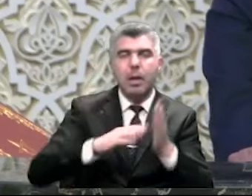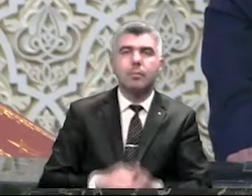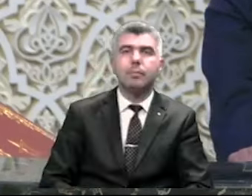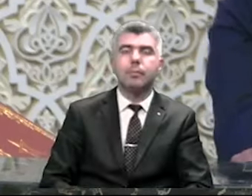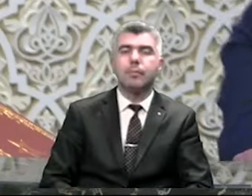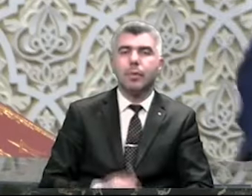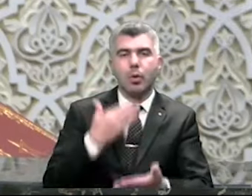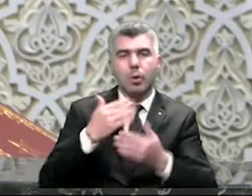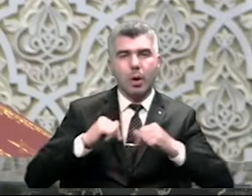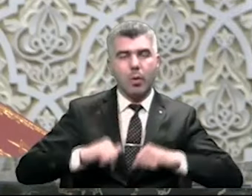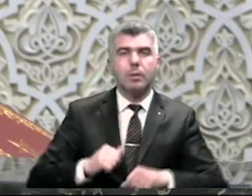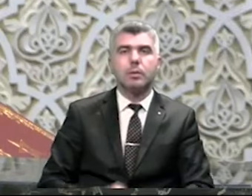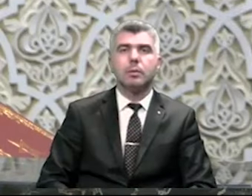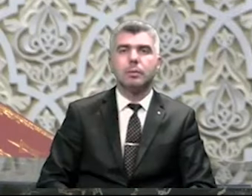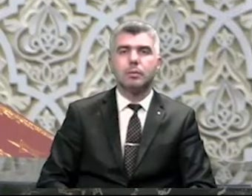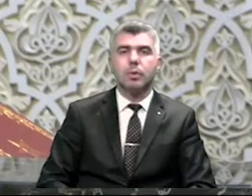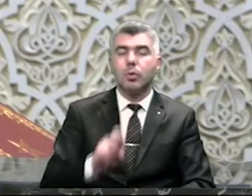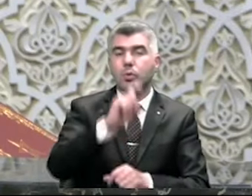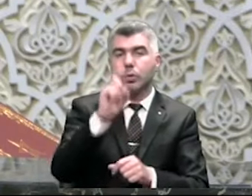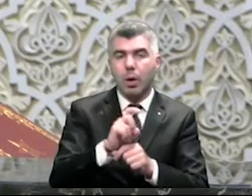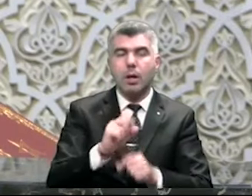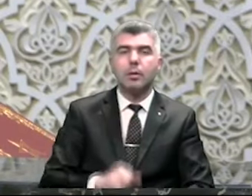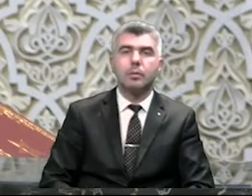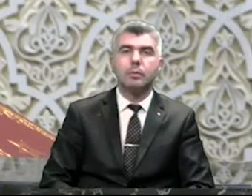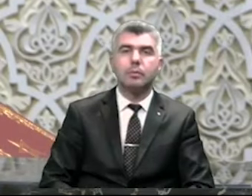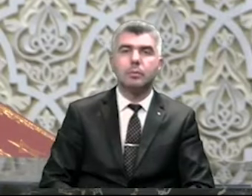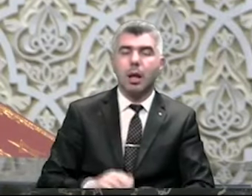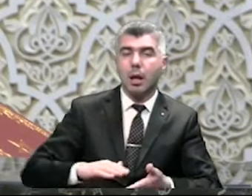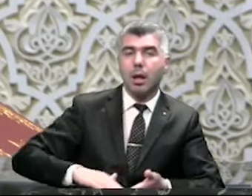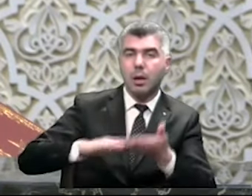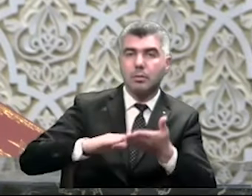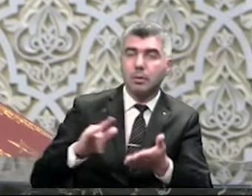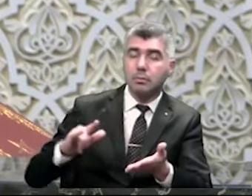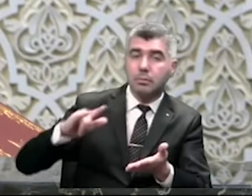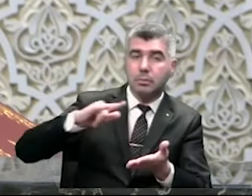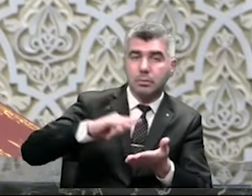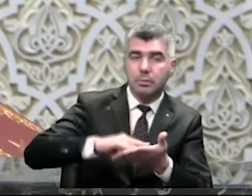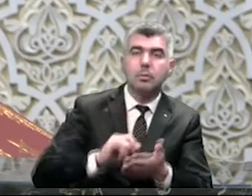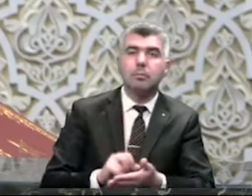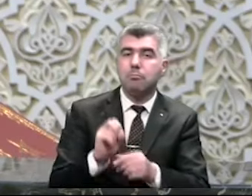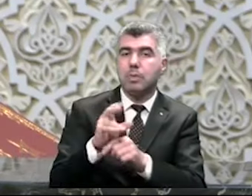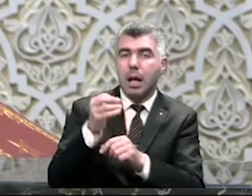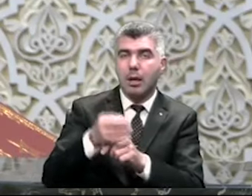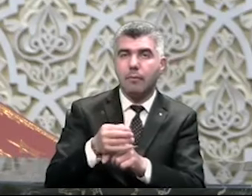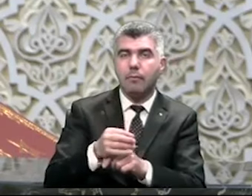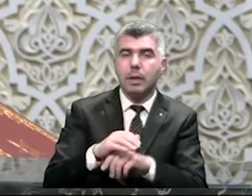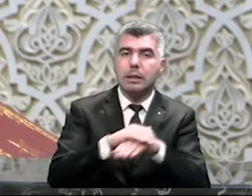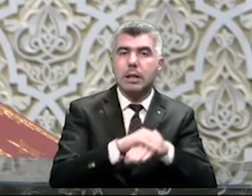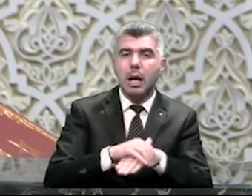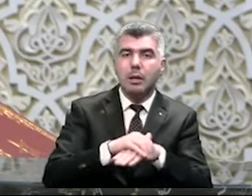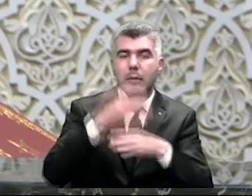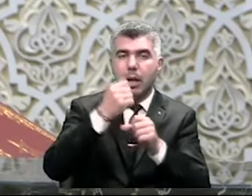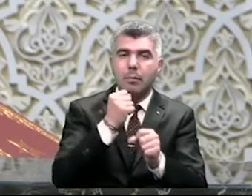شكرا السيد الوزير المحترم نمر الى السؤال الرابع موضوع تسين خدمات النقل الجوي لفريق الاتحاد العام الشغالين بالمغرب